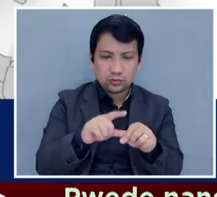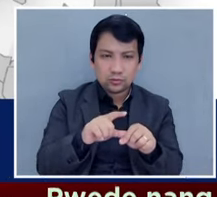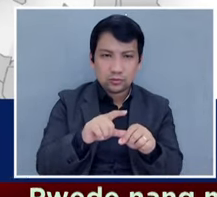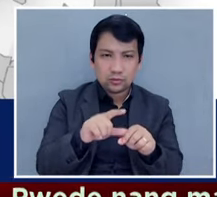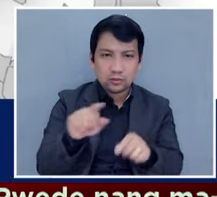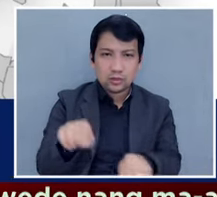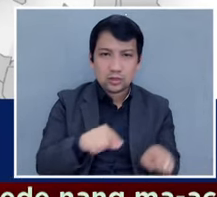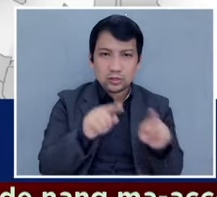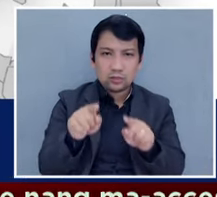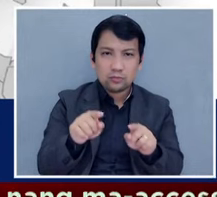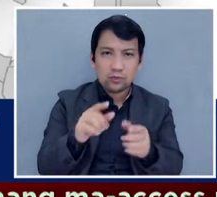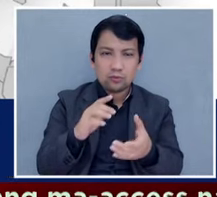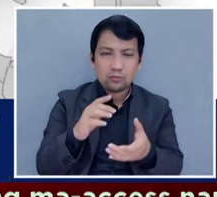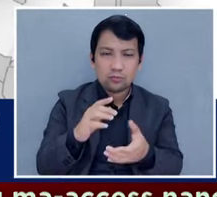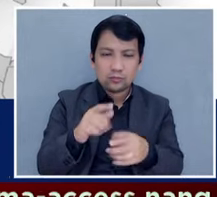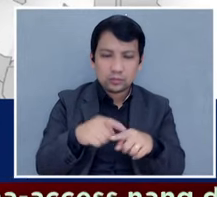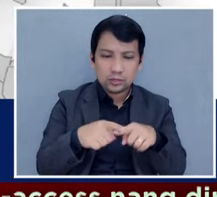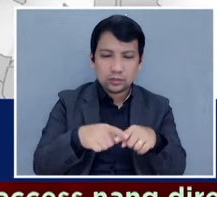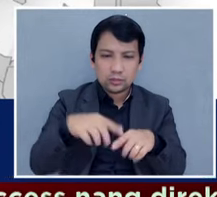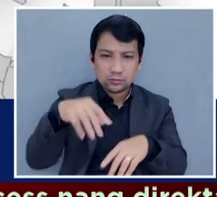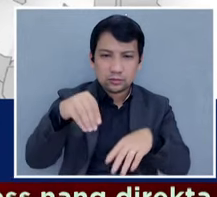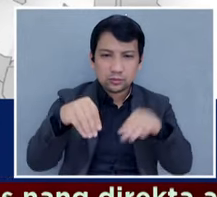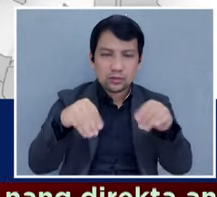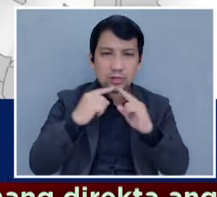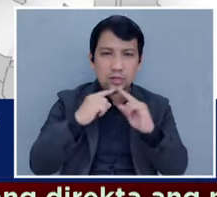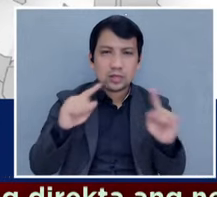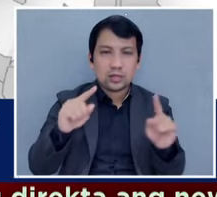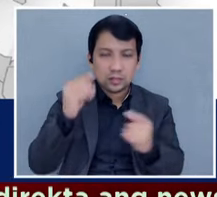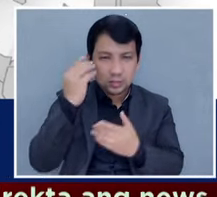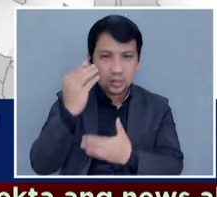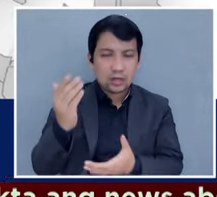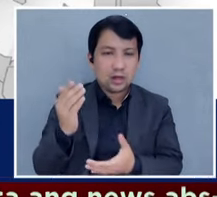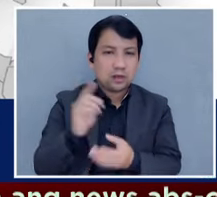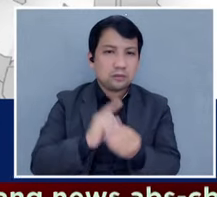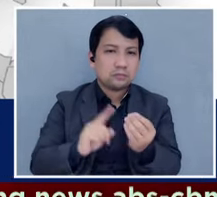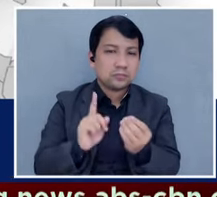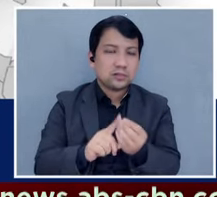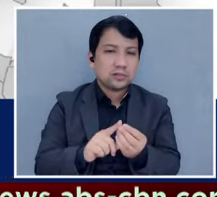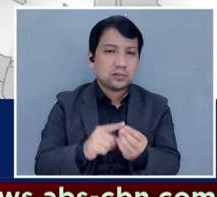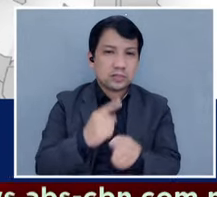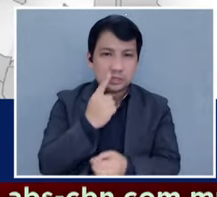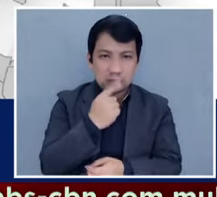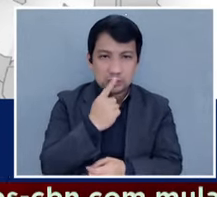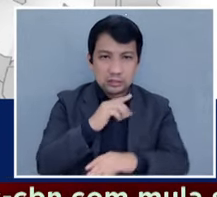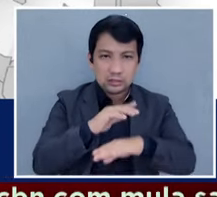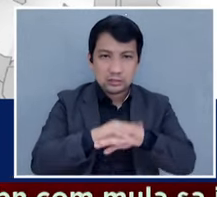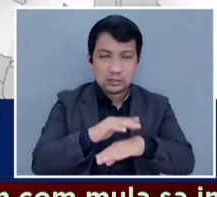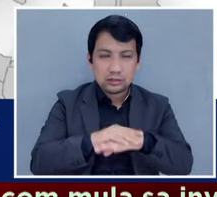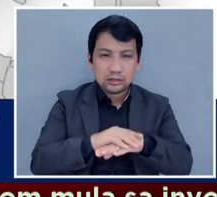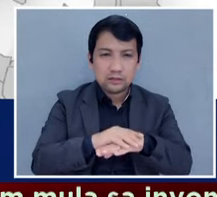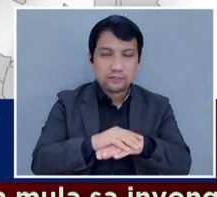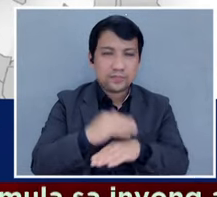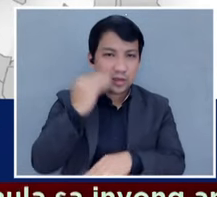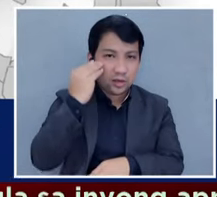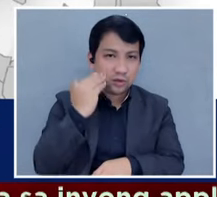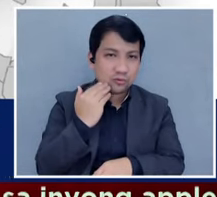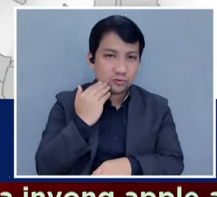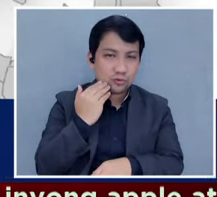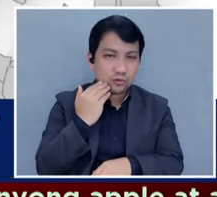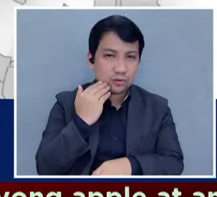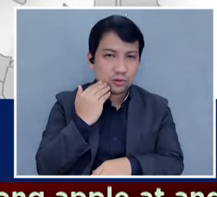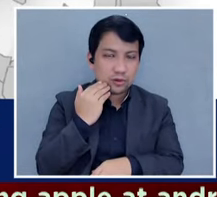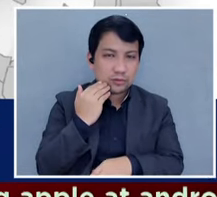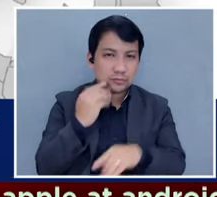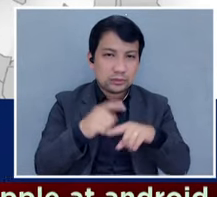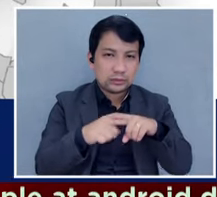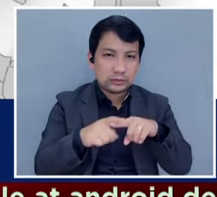power interruption. Idineklara ang red o dinideklara ang red alert status kapag hindi sapat o kulang ang